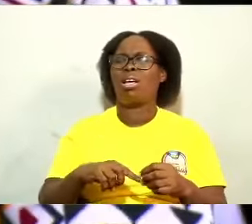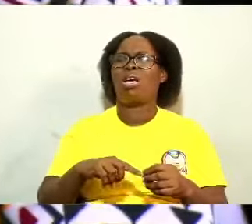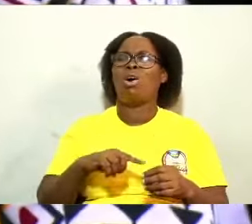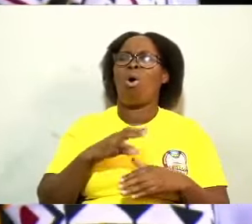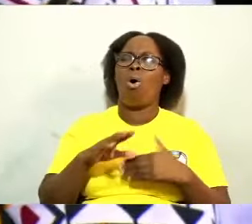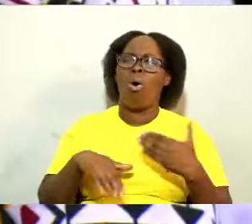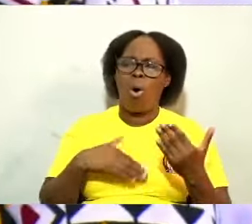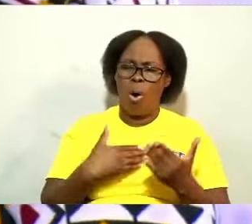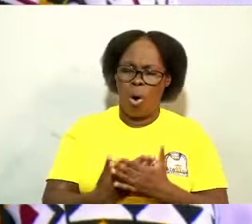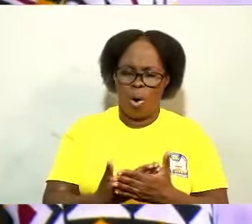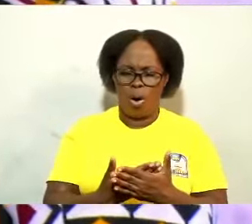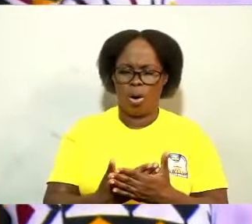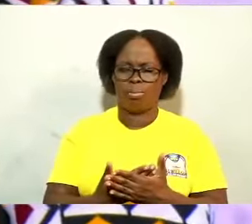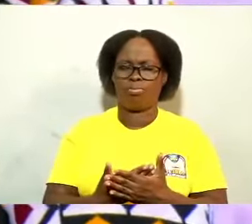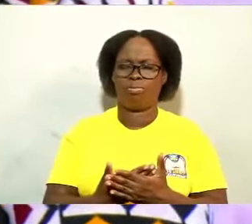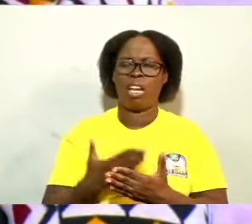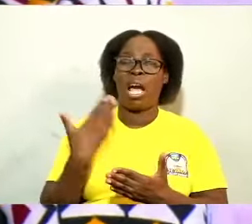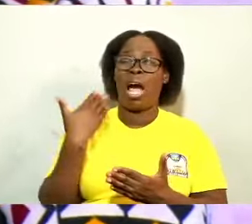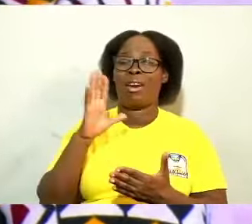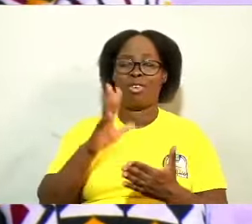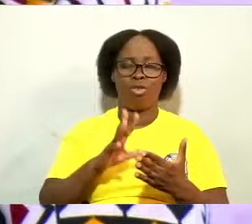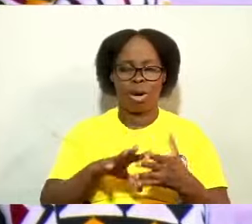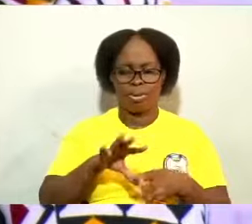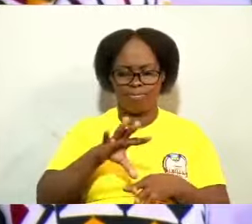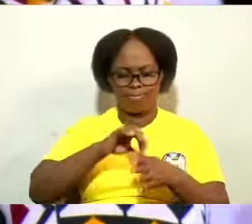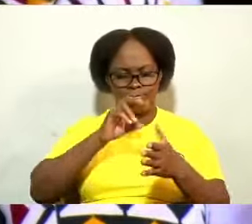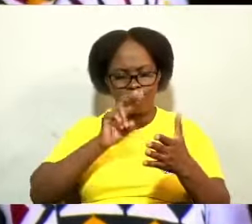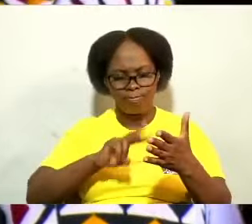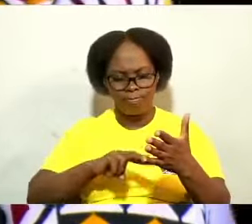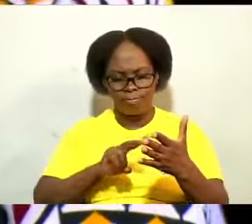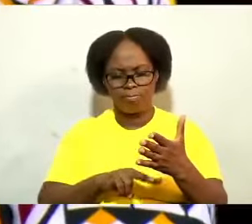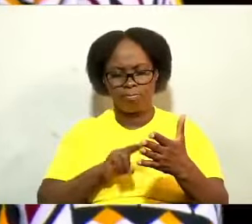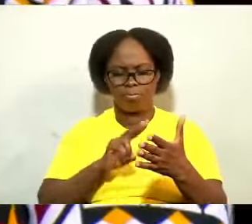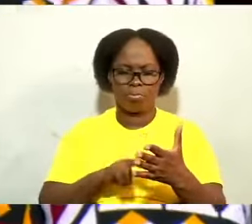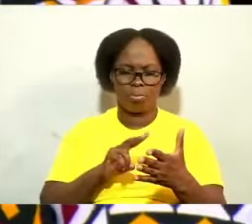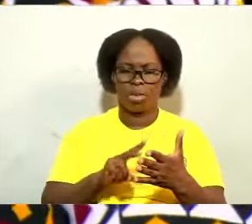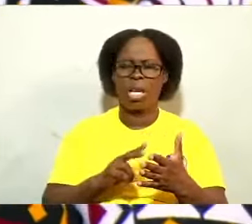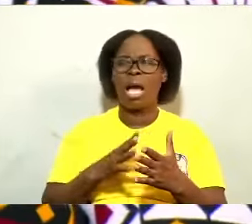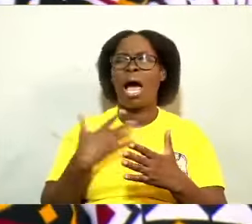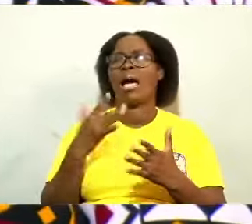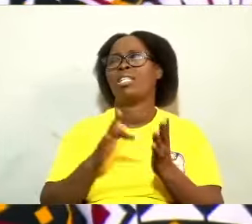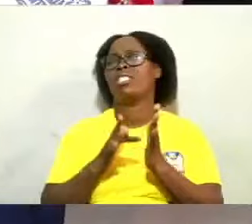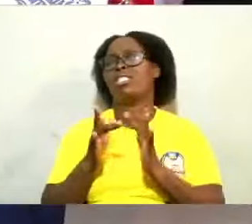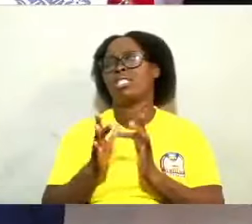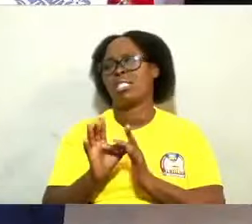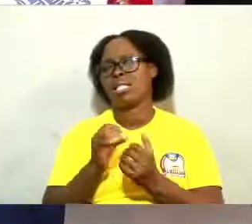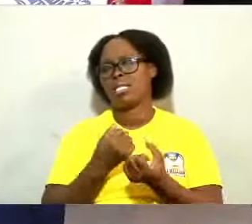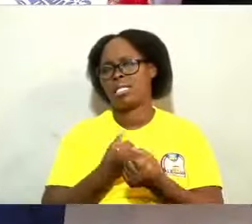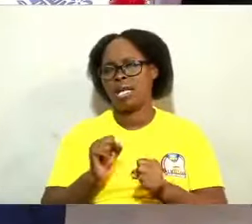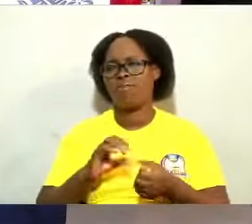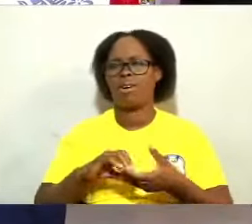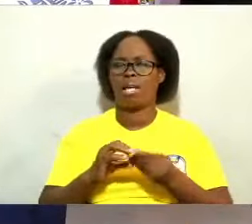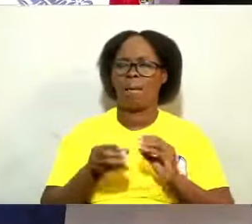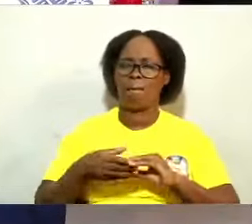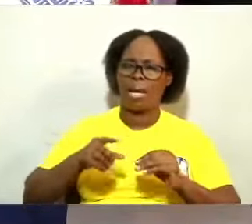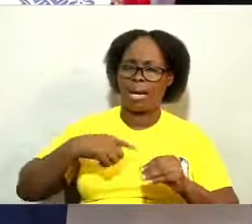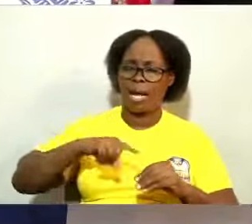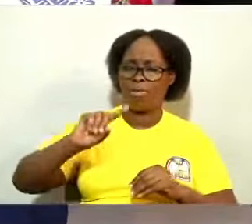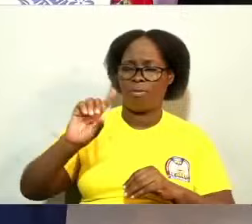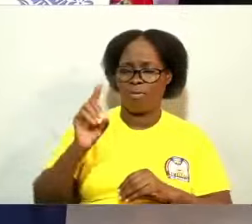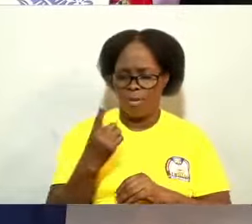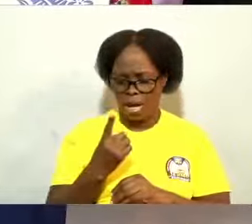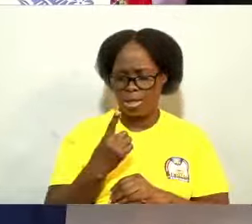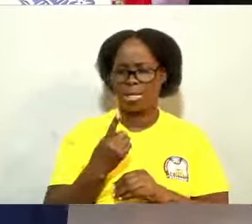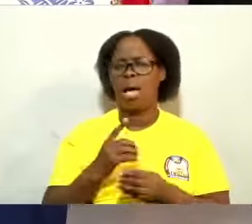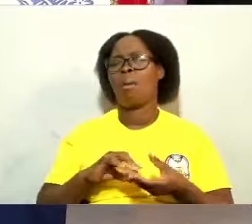ipite mkononi mwako. Mkono wa Yesu uliotobolewa, ule uliotukomboa, ule uliotuumba mara ya kwanza,